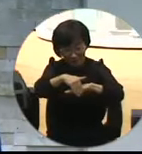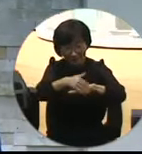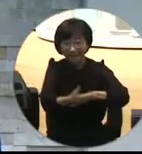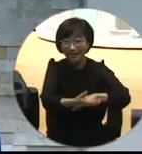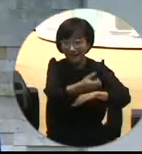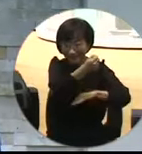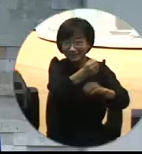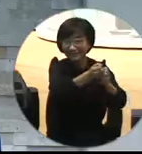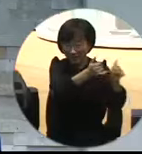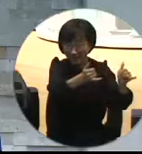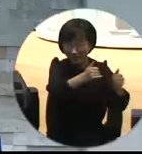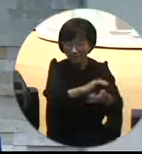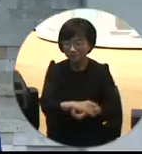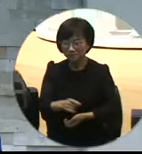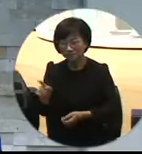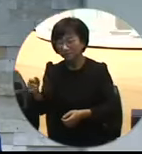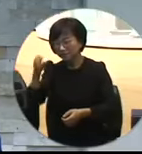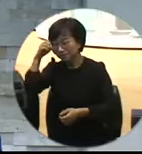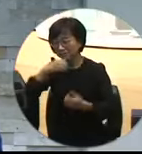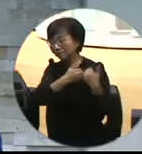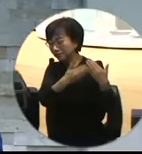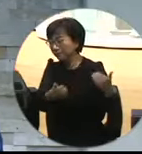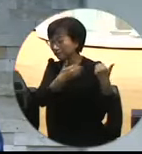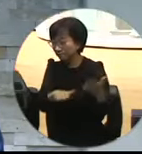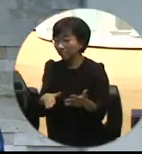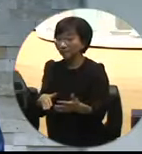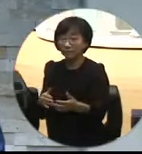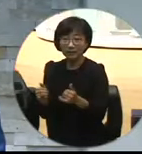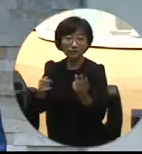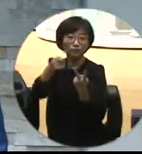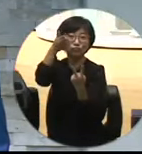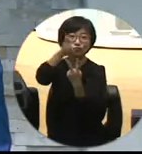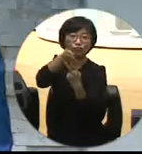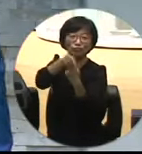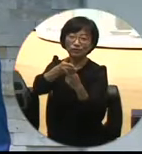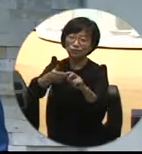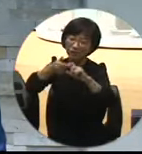사람하고 근본 다릅니다. 결과가 달라요.